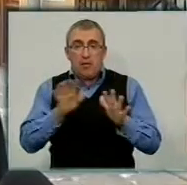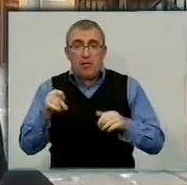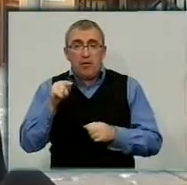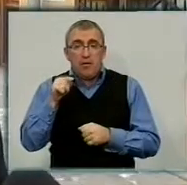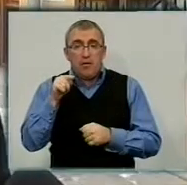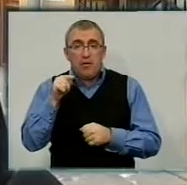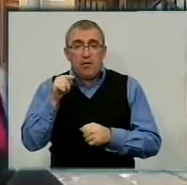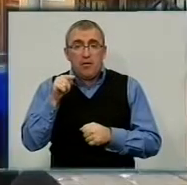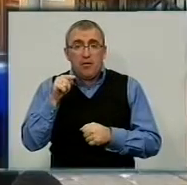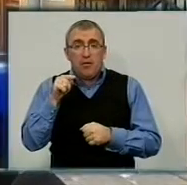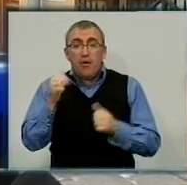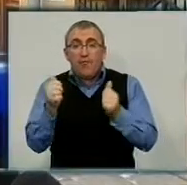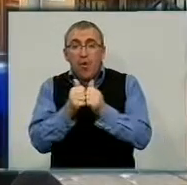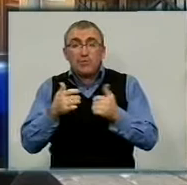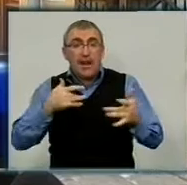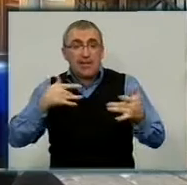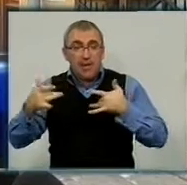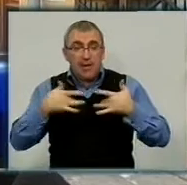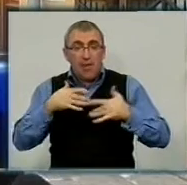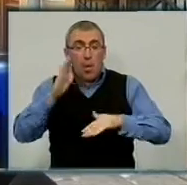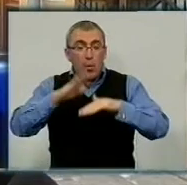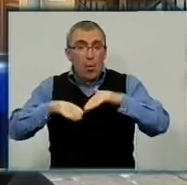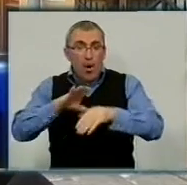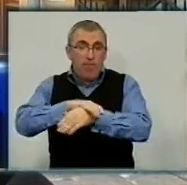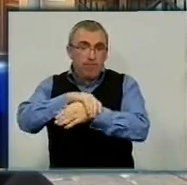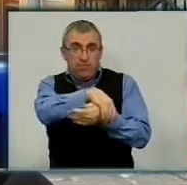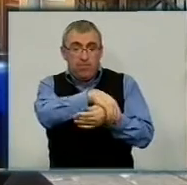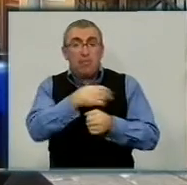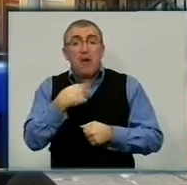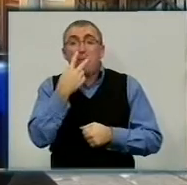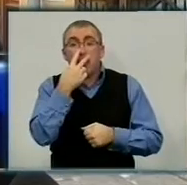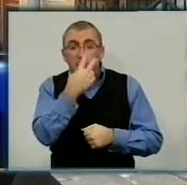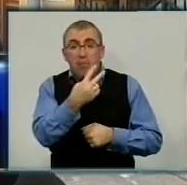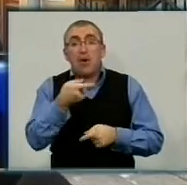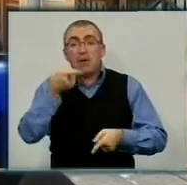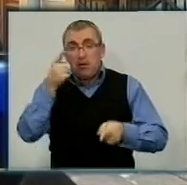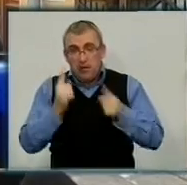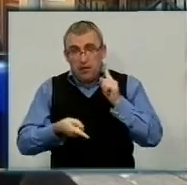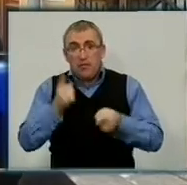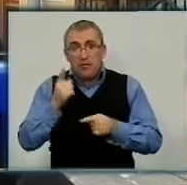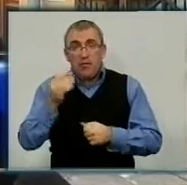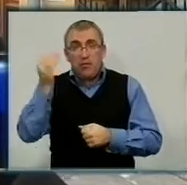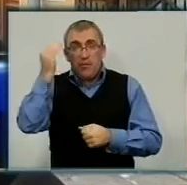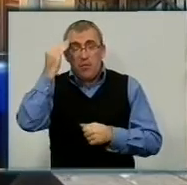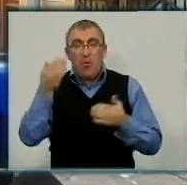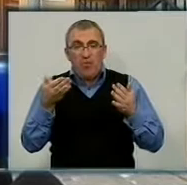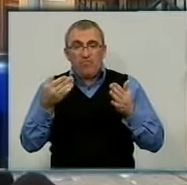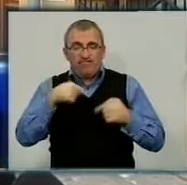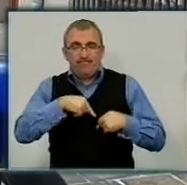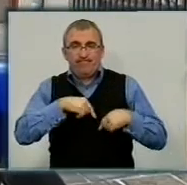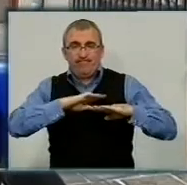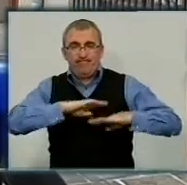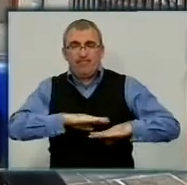гонато возле театра там вот рука отломлена Ну я пошл посмотрел действительно какое-то впечатление Не очень хороший Осадок очень